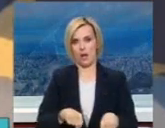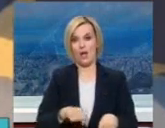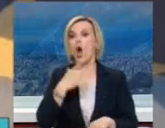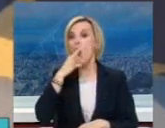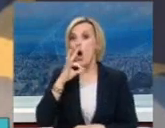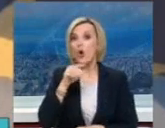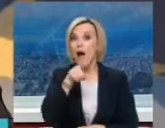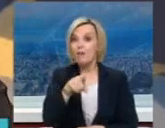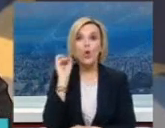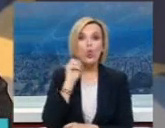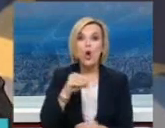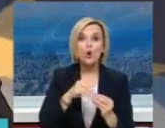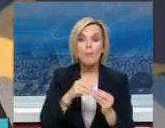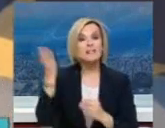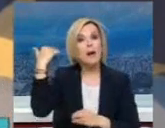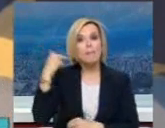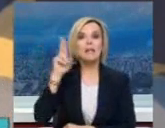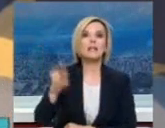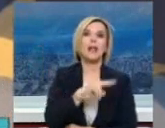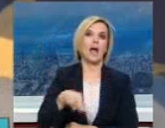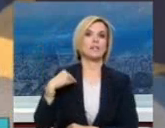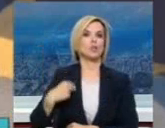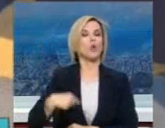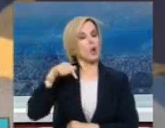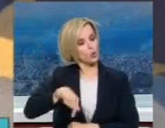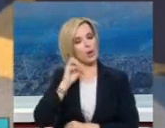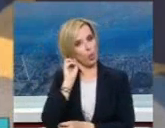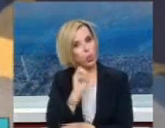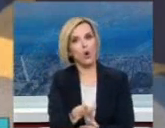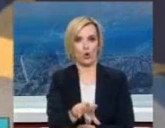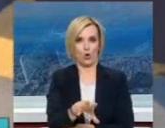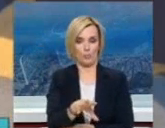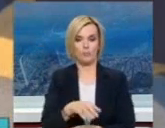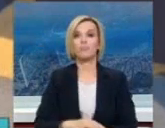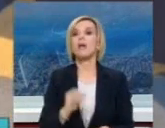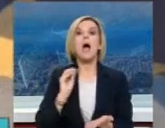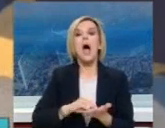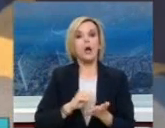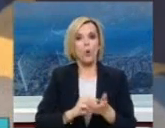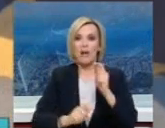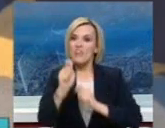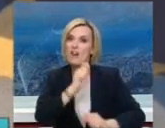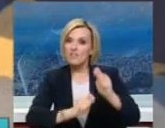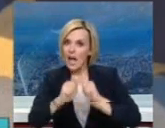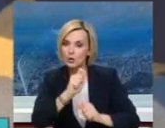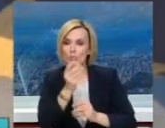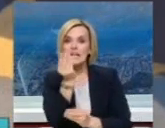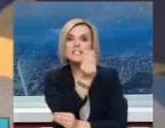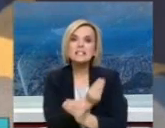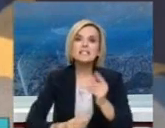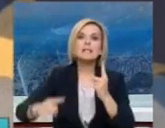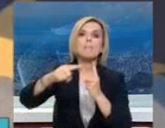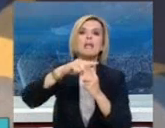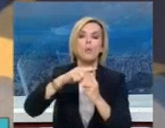δημόσιο. Πέμπτον, θα κατατεθεί συμπληρωματικός προϋπολογισμός με την αύξηση του